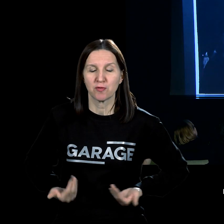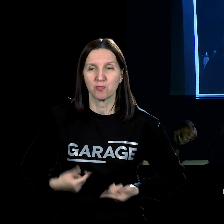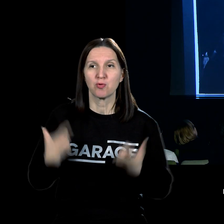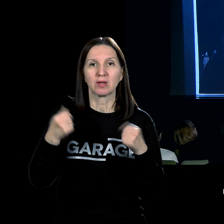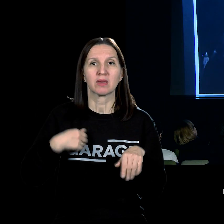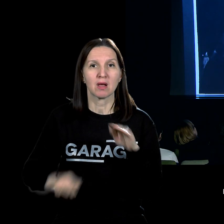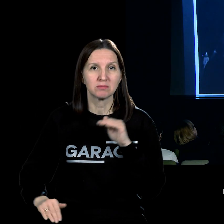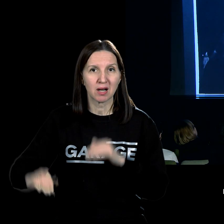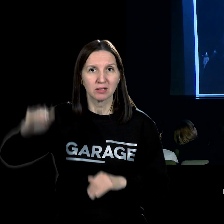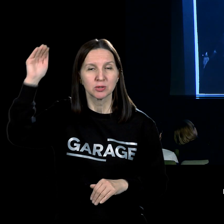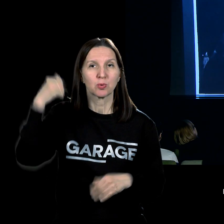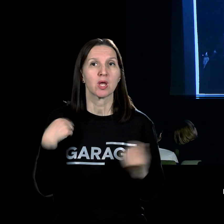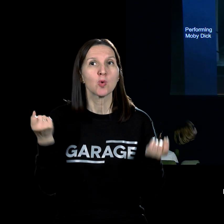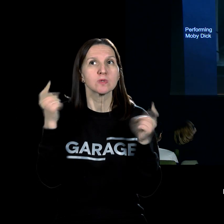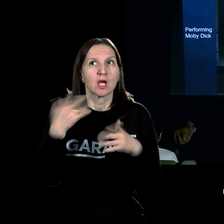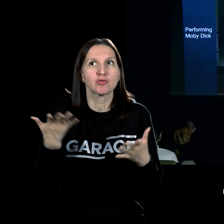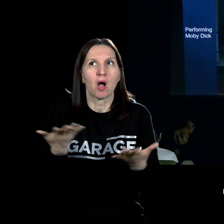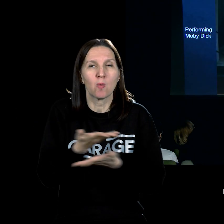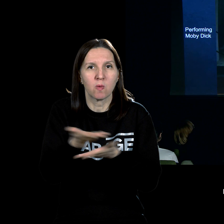котором ты, в конце концов, узнаешь как свой мир.